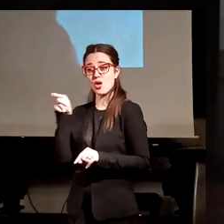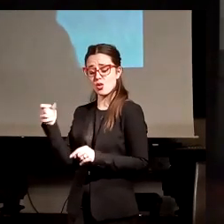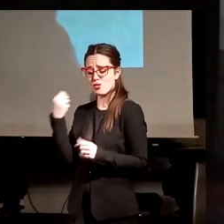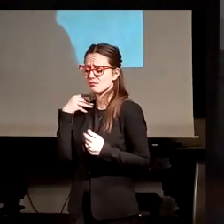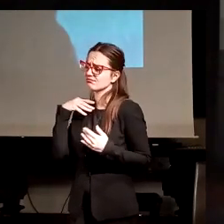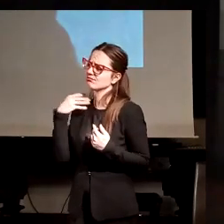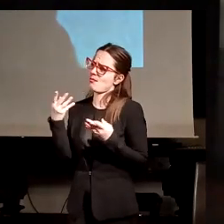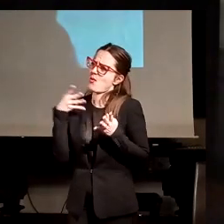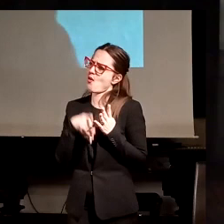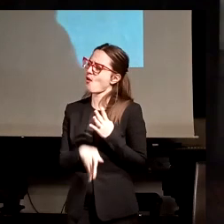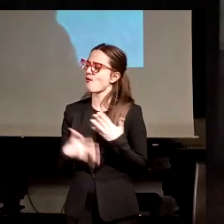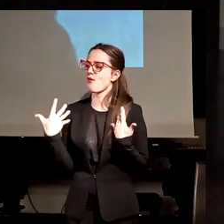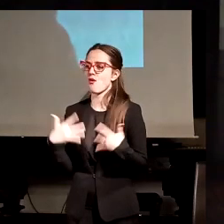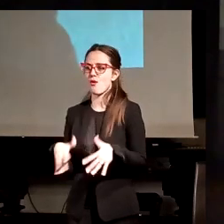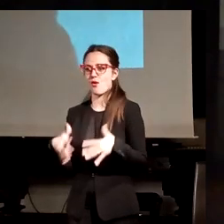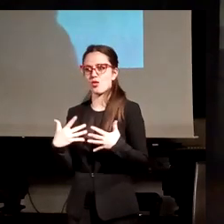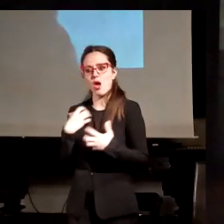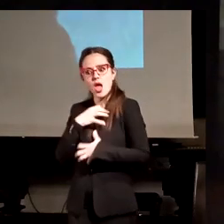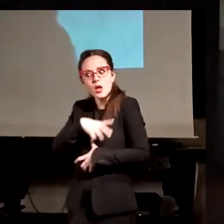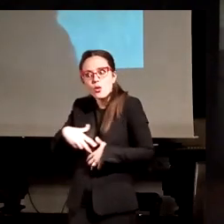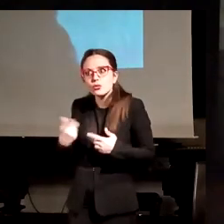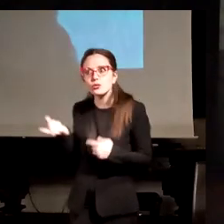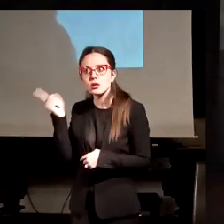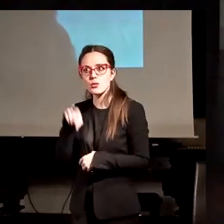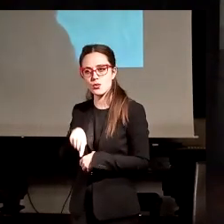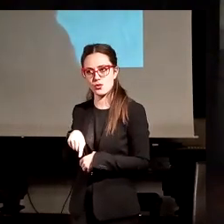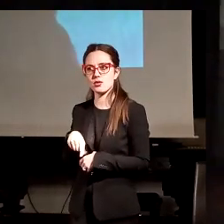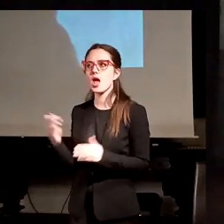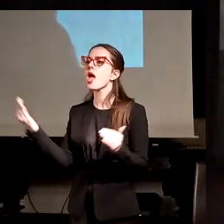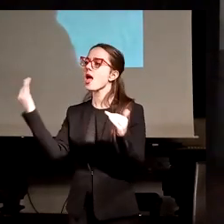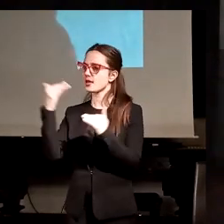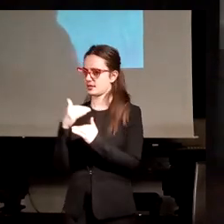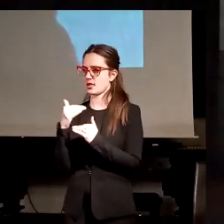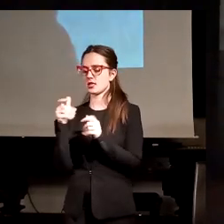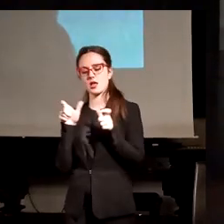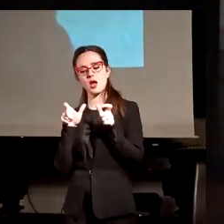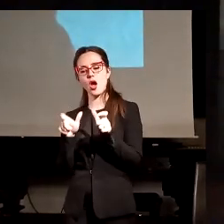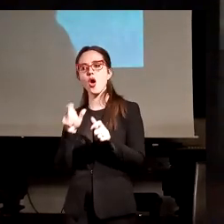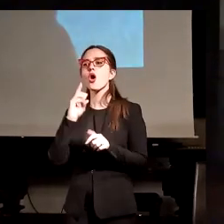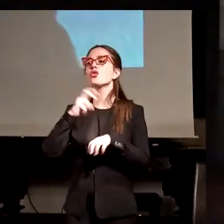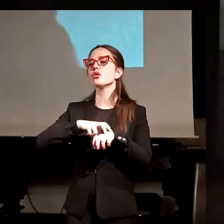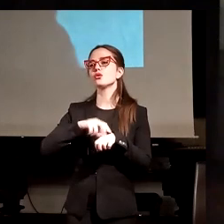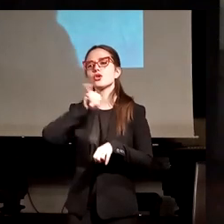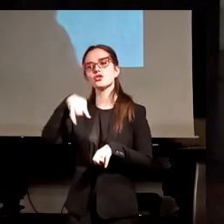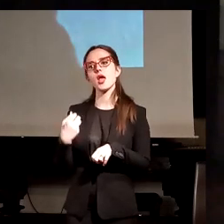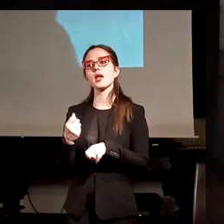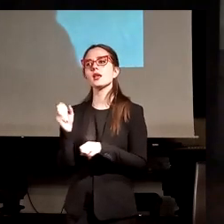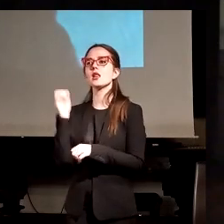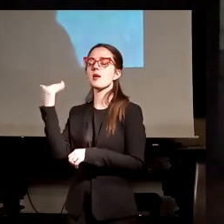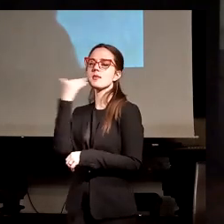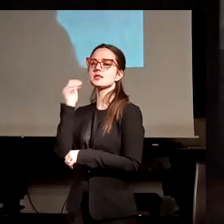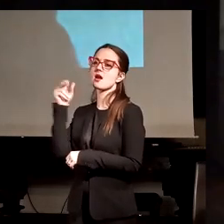profondità e di profonde inquietudini stasera saremo soprattutto intorno al dottor jekyll e mister hyde ma in ogni sua opera